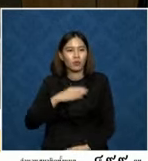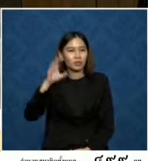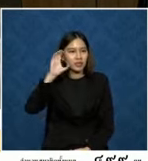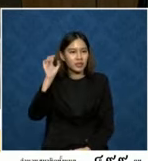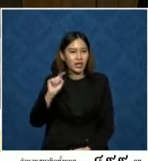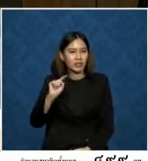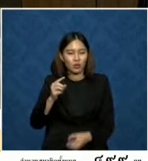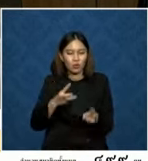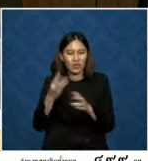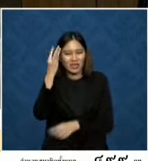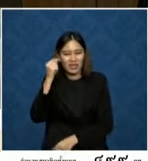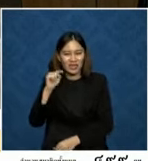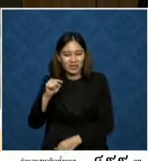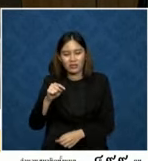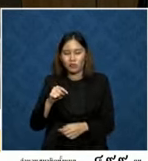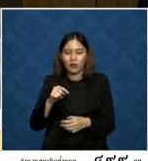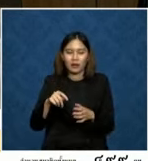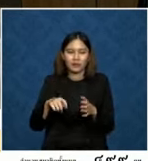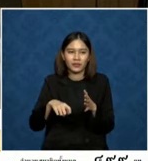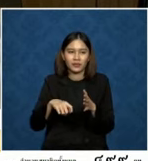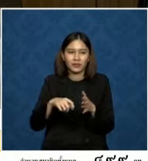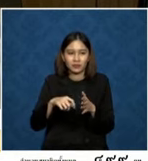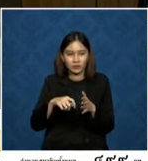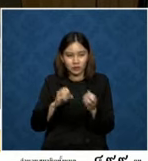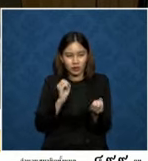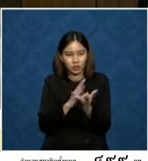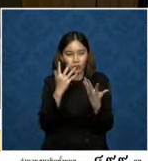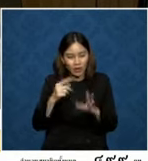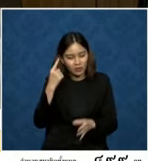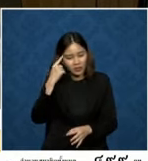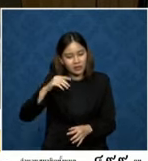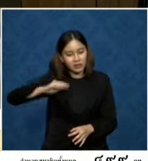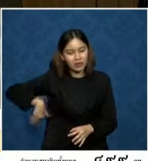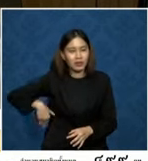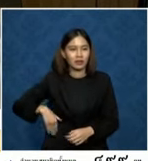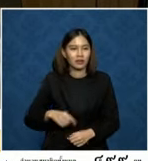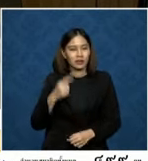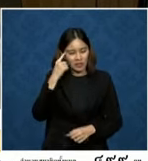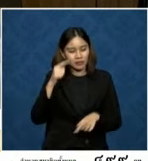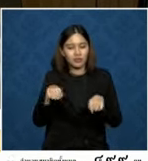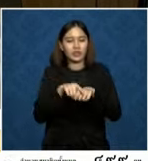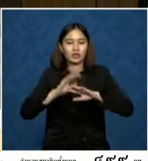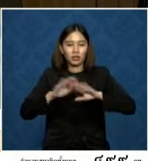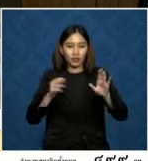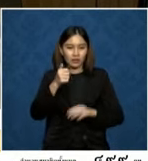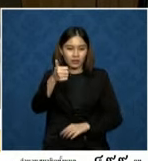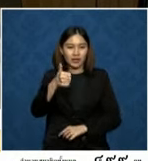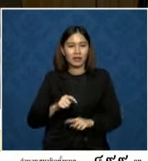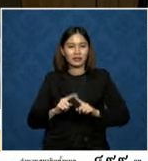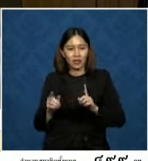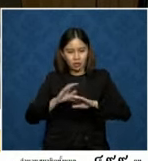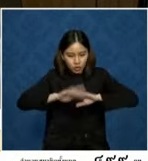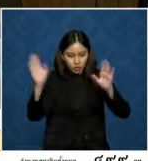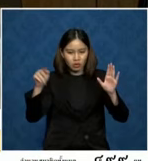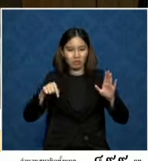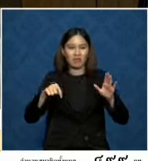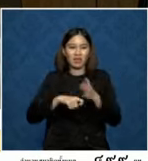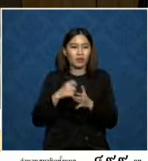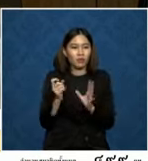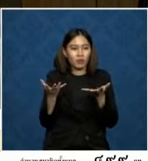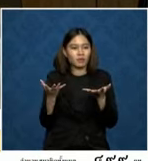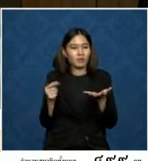นการมองมุมเดียวมองแค่ปลายเหตุเท่านั้นนะครับในส่วนตัวเนี่ยผมเห็นด้วยการที่ยกเลิกนะครับแต่การยกเลิกแบบยกเลิกเฉยๆดื้อๆ